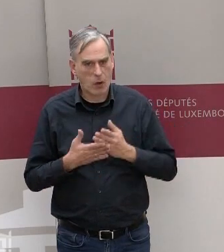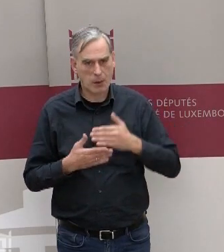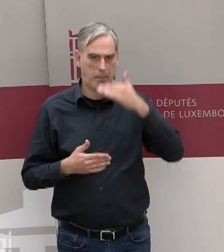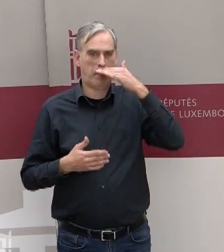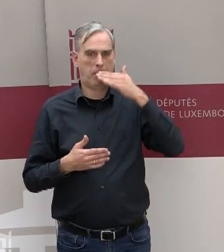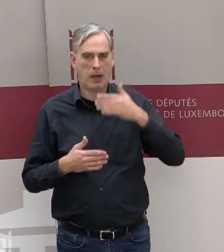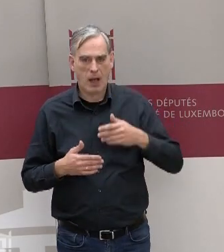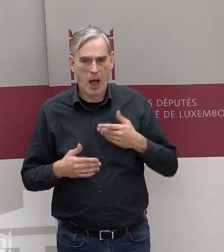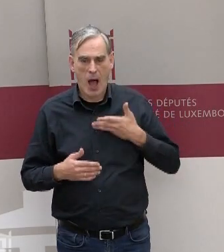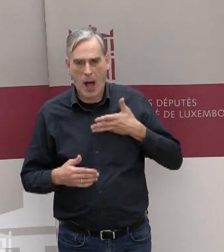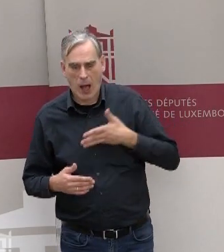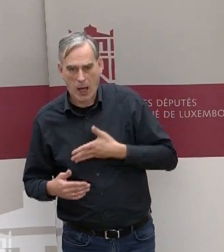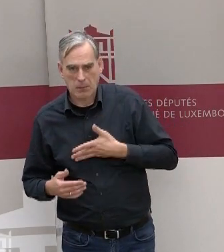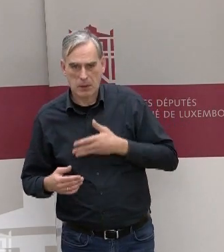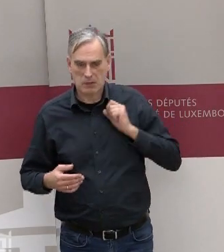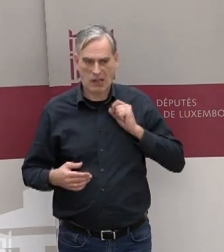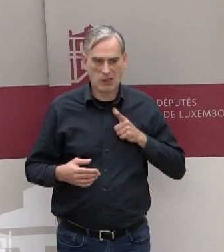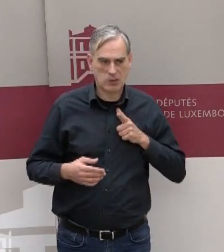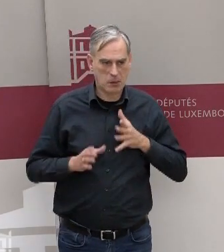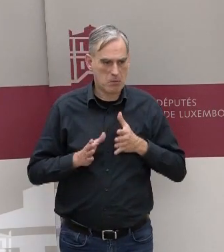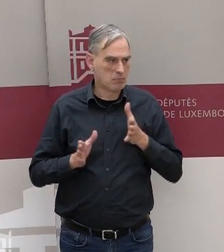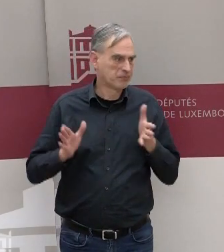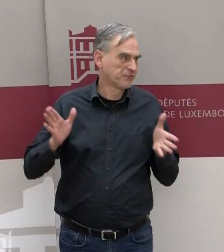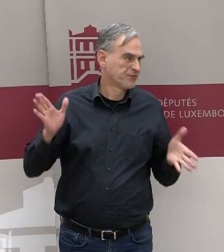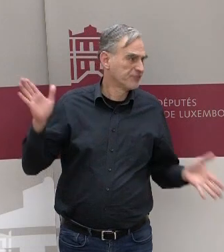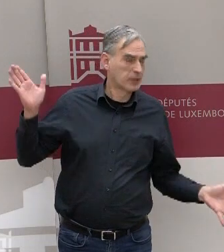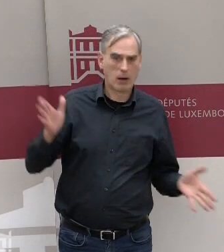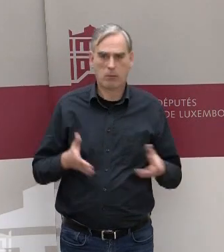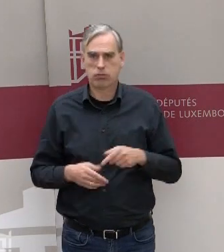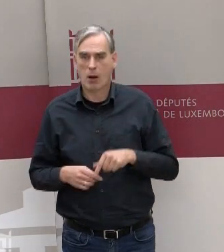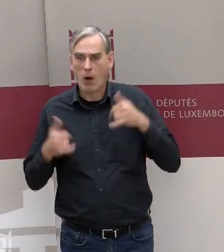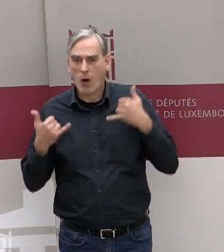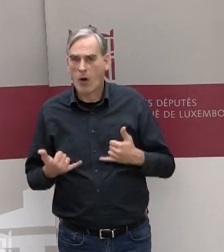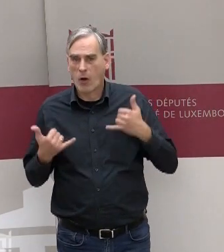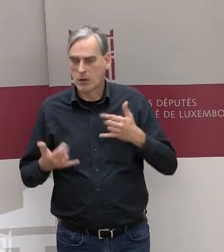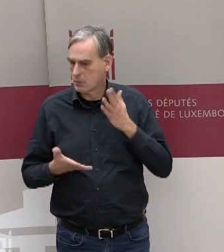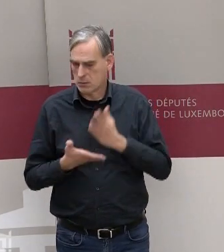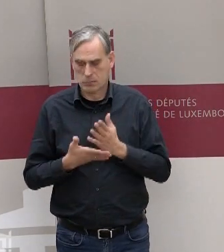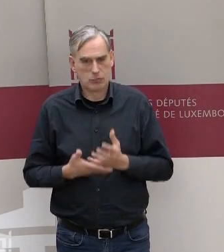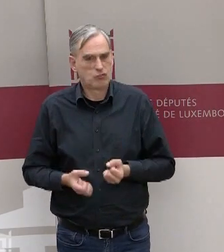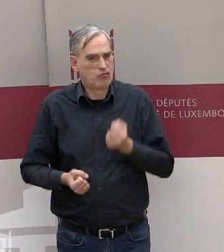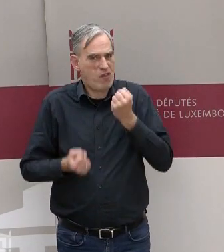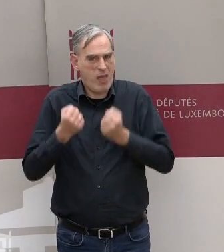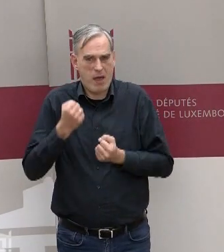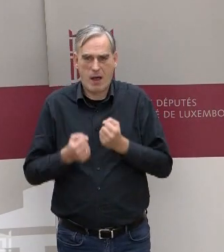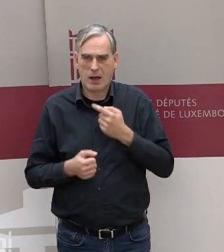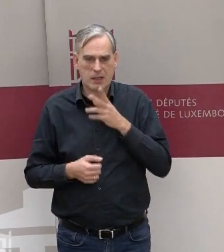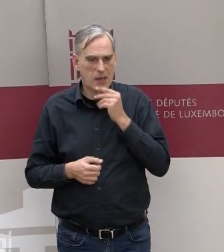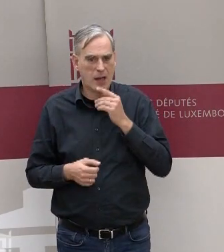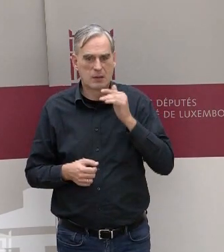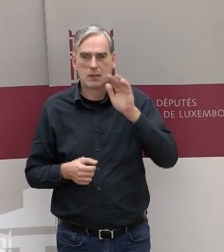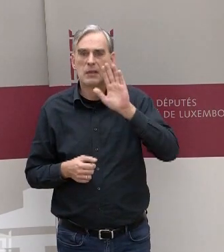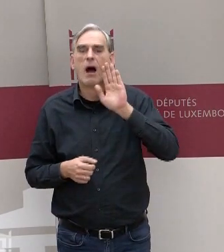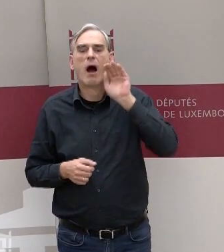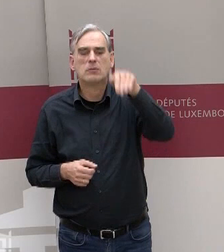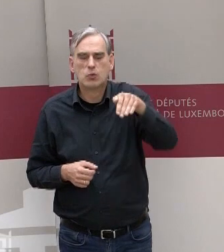immer mehr weit auseinander. Es kann in Haut schwer fiable Prognose für das Jahr 2023 machen. Weil,